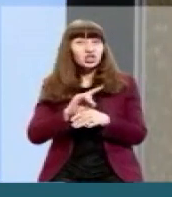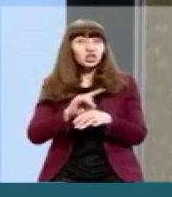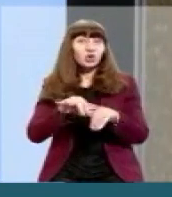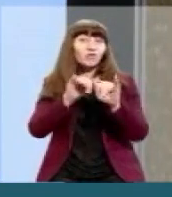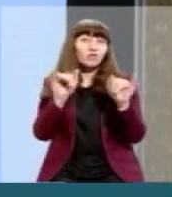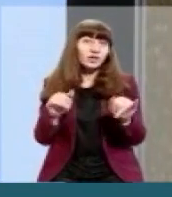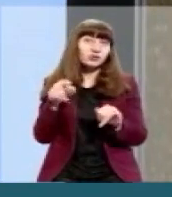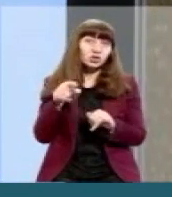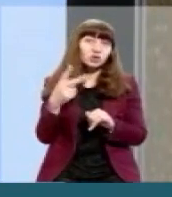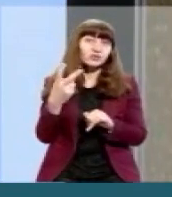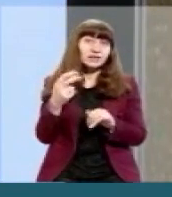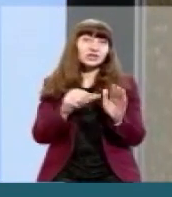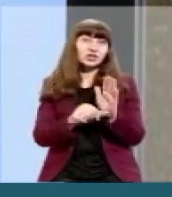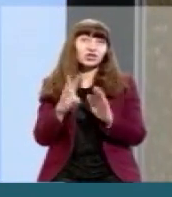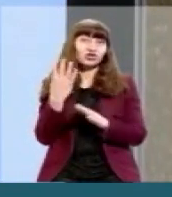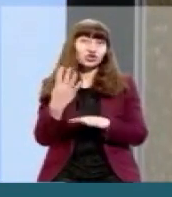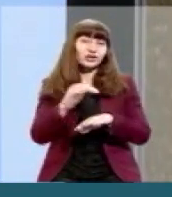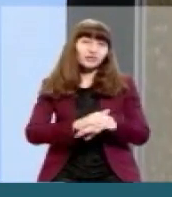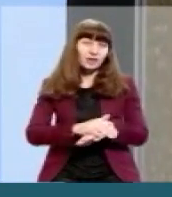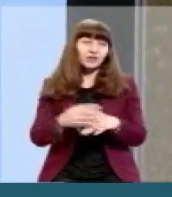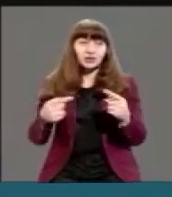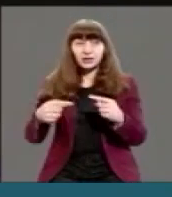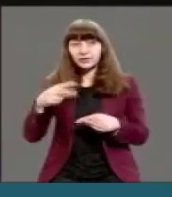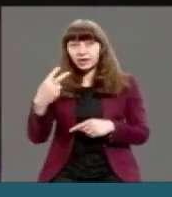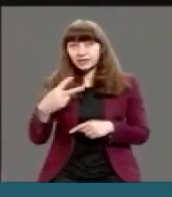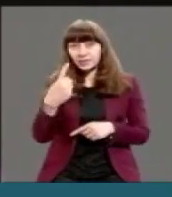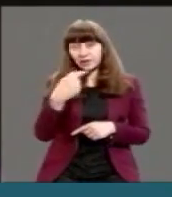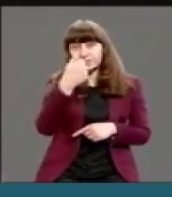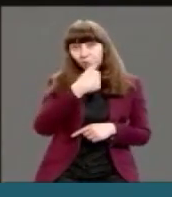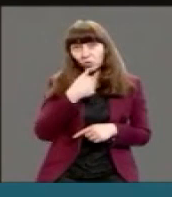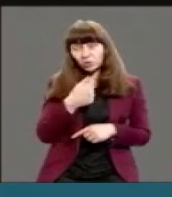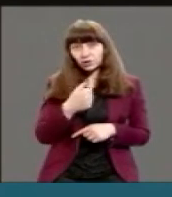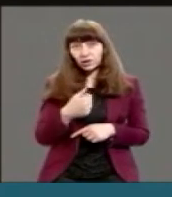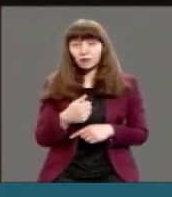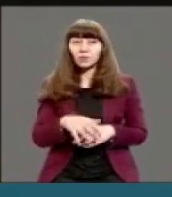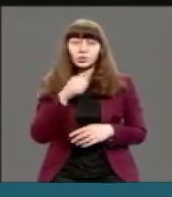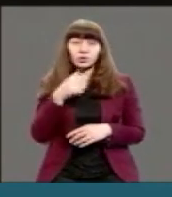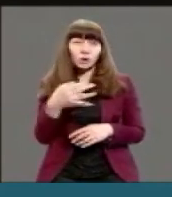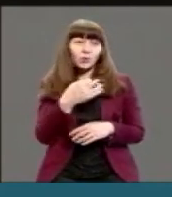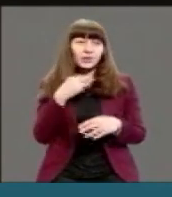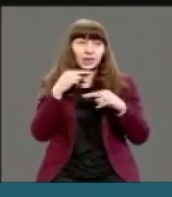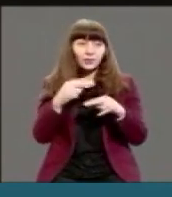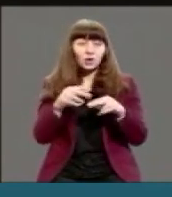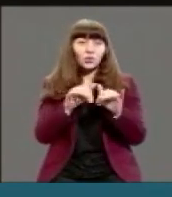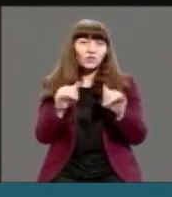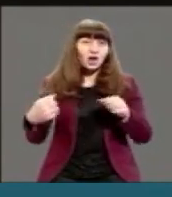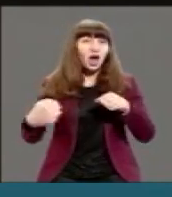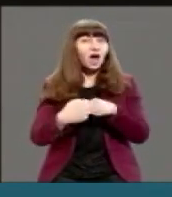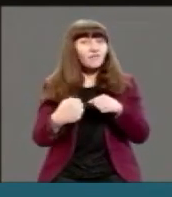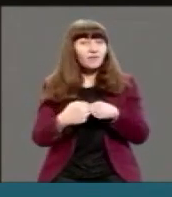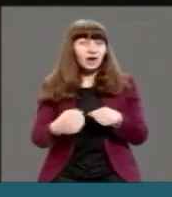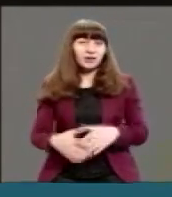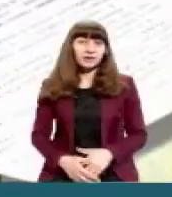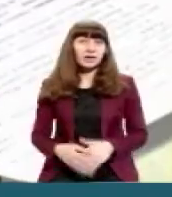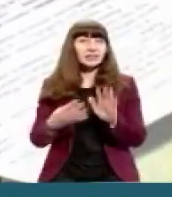– 1264 случаев. Также в сравнении с 2021 годом в регионе наблюдается рост дорожно-транспортных